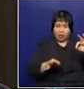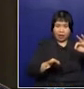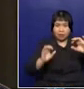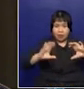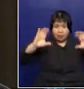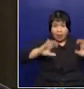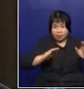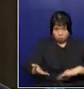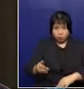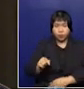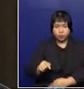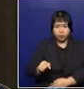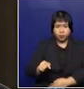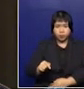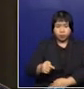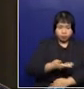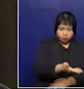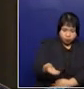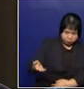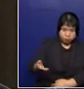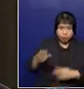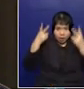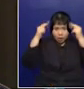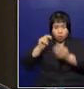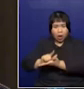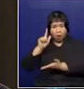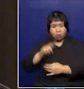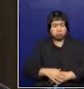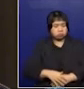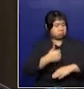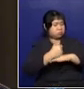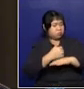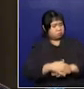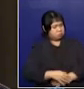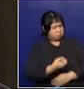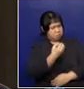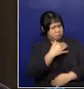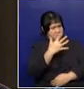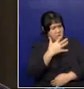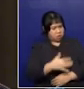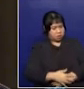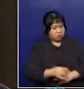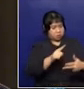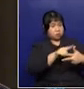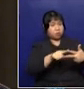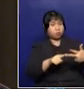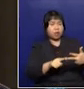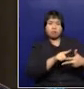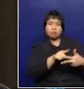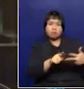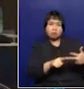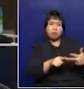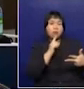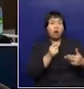าเนี่ยแล้วทุกคนเรียกร้องให้ท่านนายกลาออกท่านนายกบอกไม่เห็นมีข้อเรียกร้องเลยข้อเรียกร้องมีเพียง3ข้อนะฮะก็บ